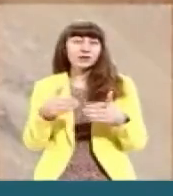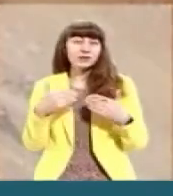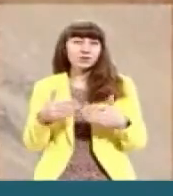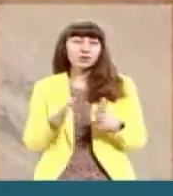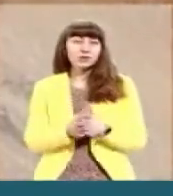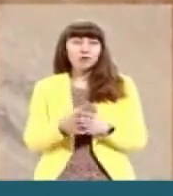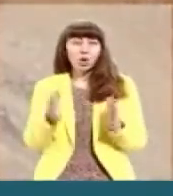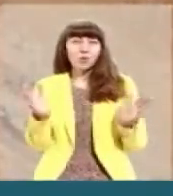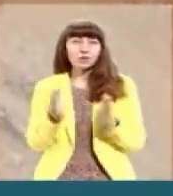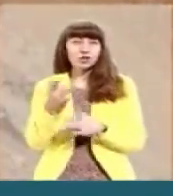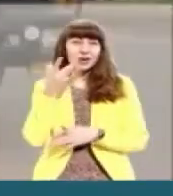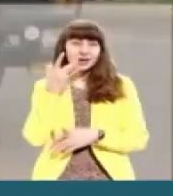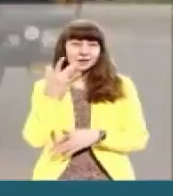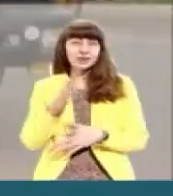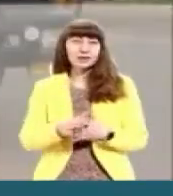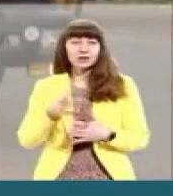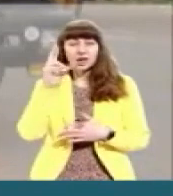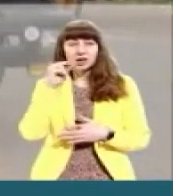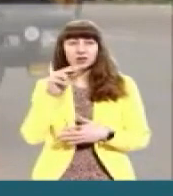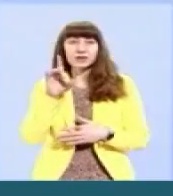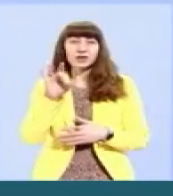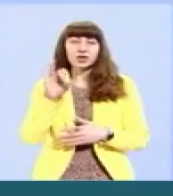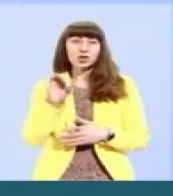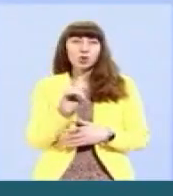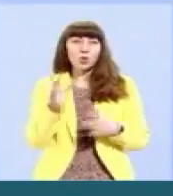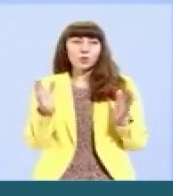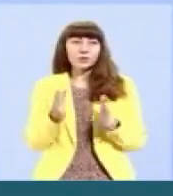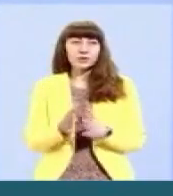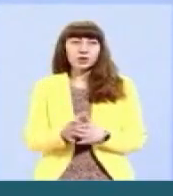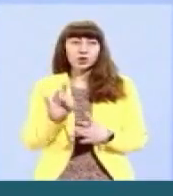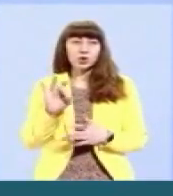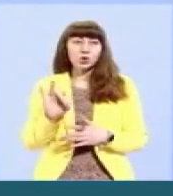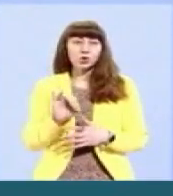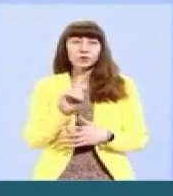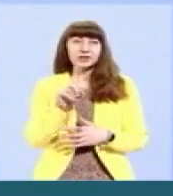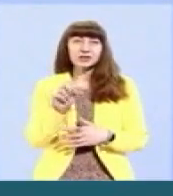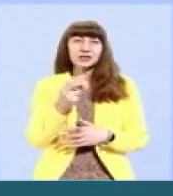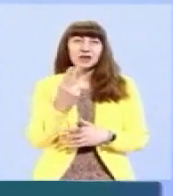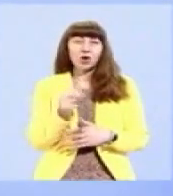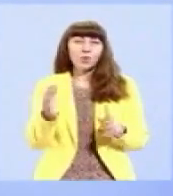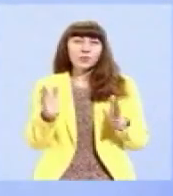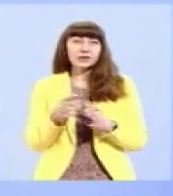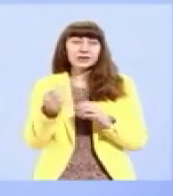сектора традиционно снижается, количество сырья уменьшается. Объем розничного оборота снизился на